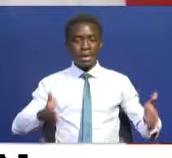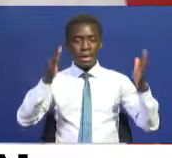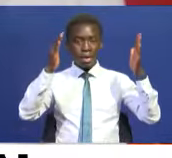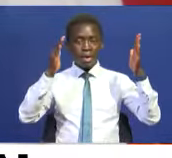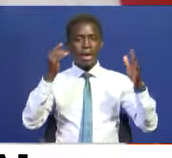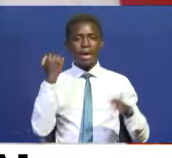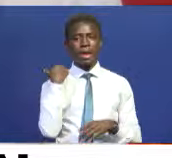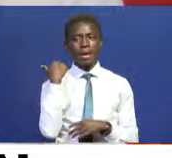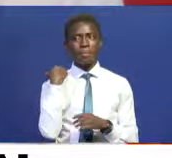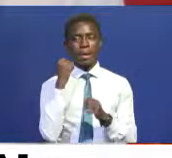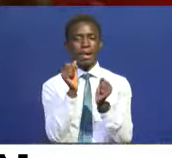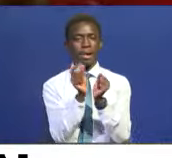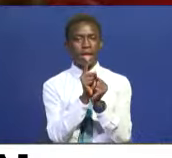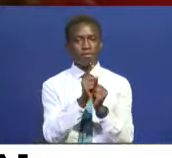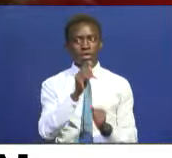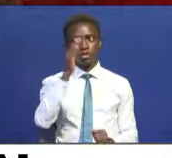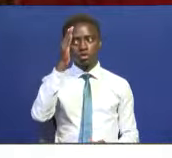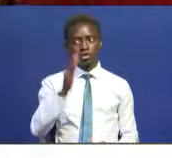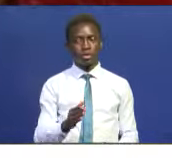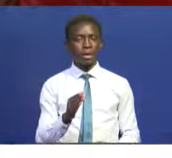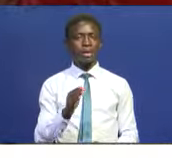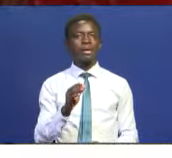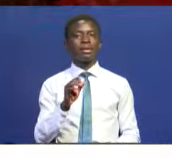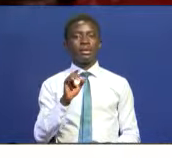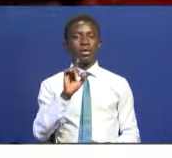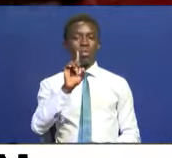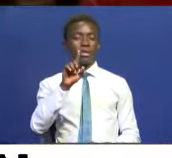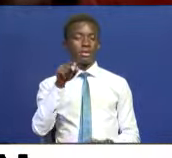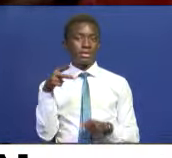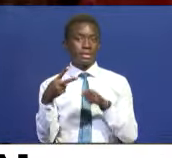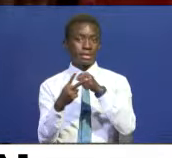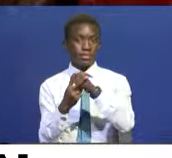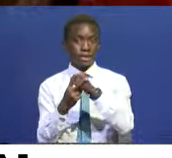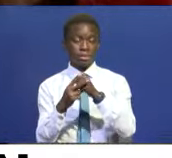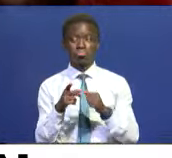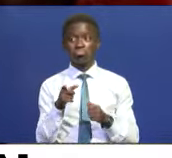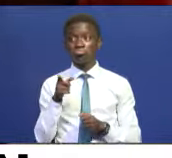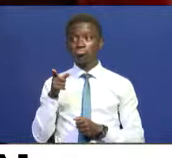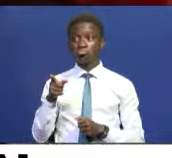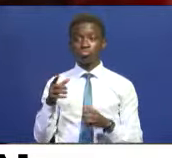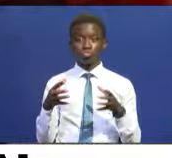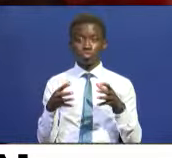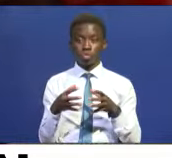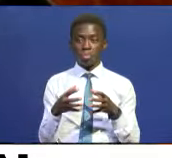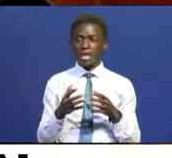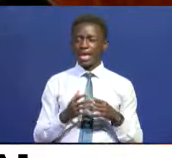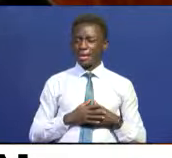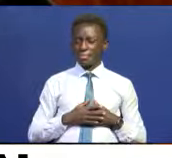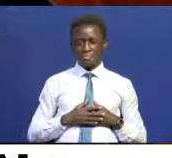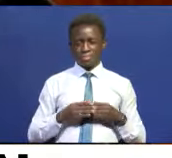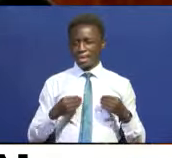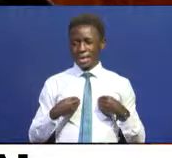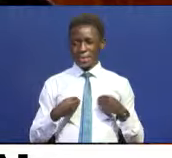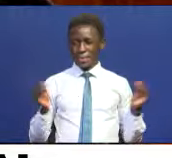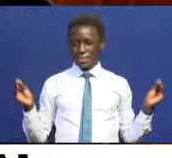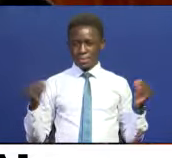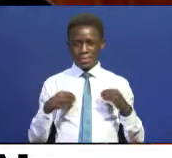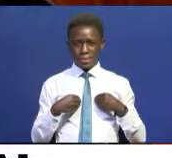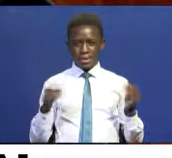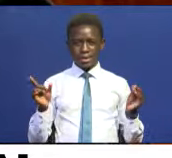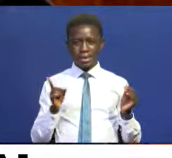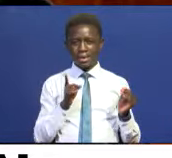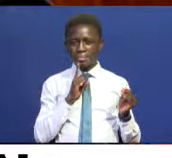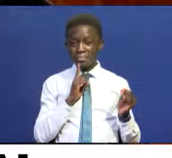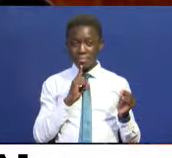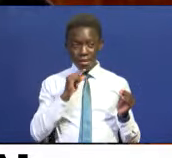11/07 inter alia. Lakini wasimamizi hao walipinga madai ya gavana Kihika, wakisisitiza kuwa